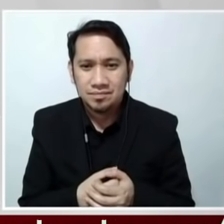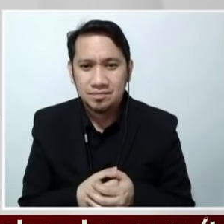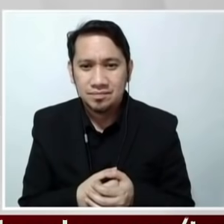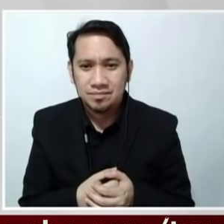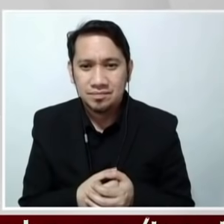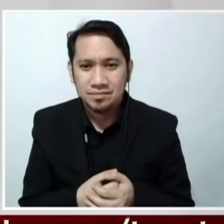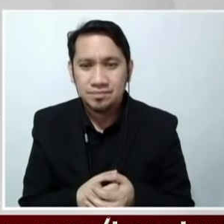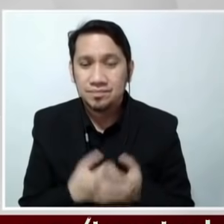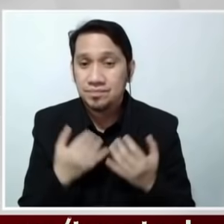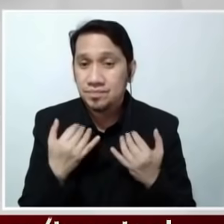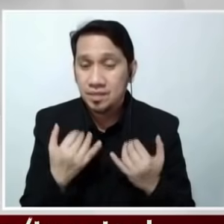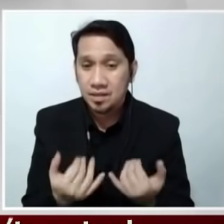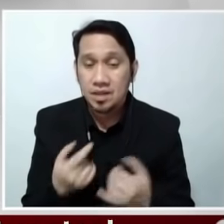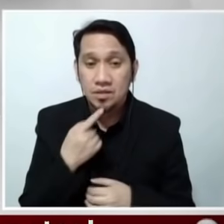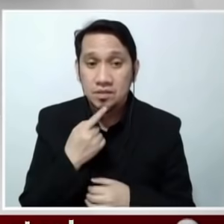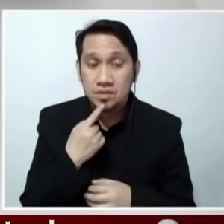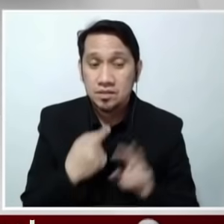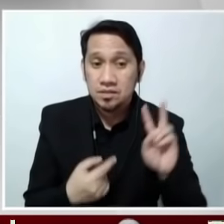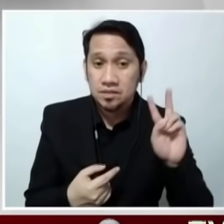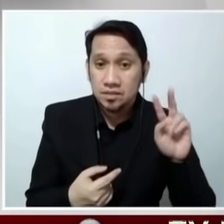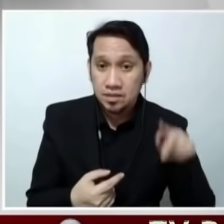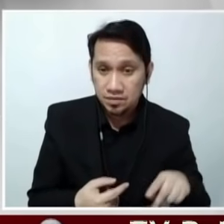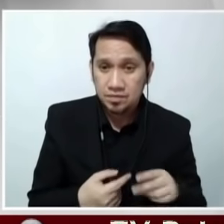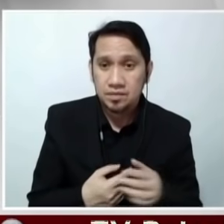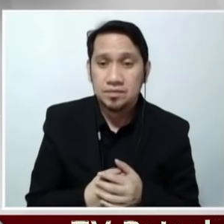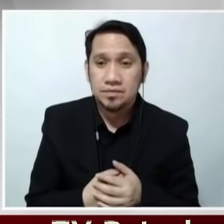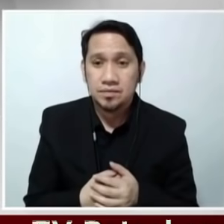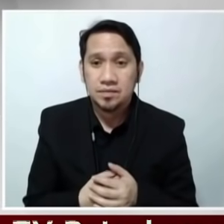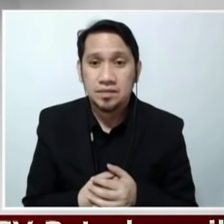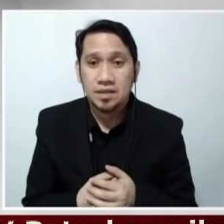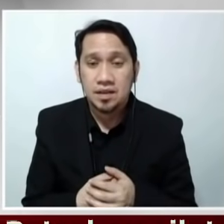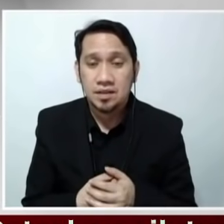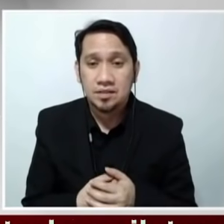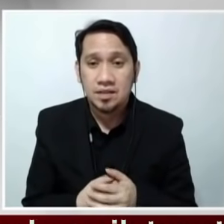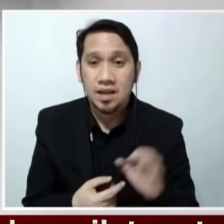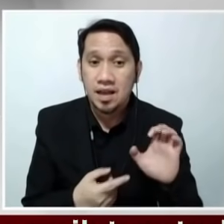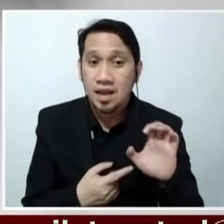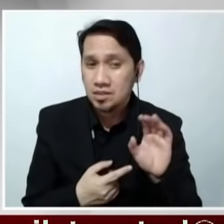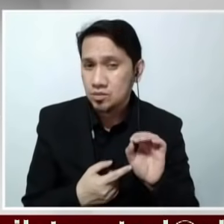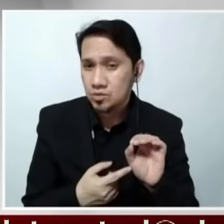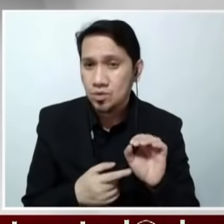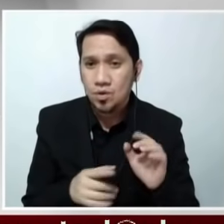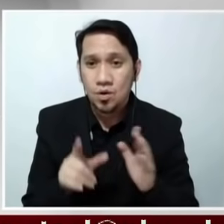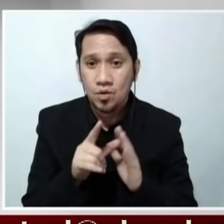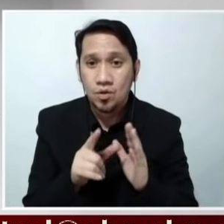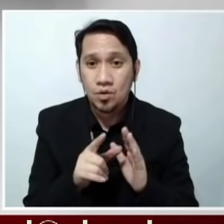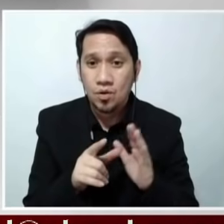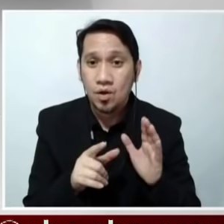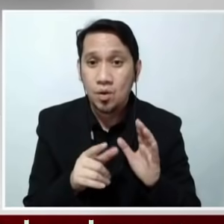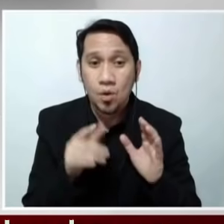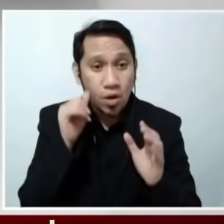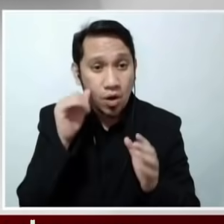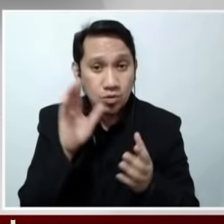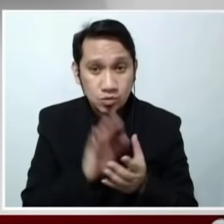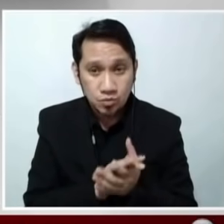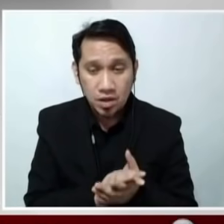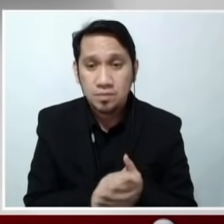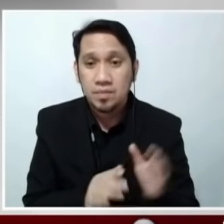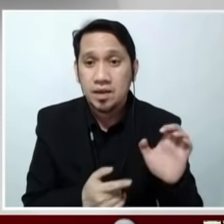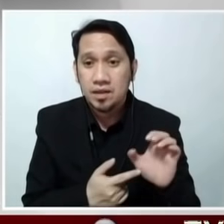Tugon naman ng kampo ni VP Lenny, bukod sa pagiging extraordinary housewife, isa rin daw